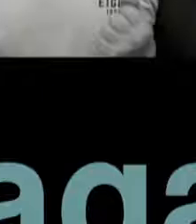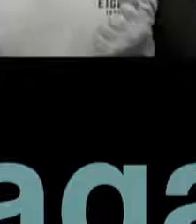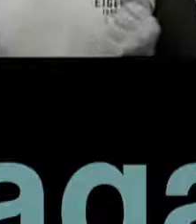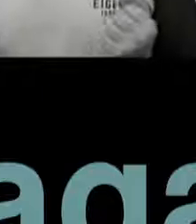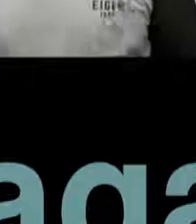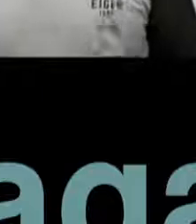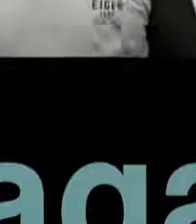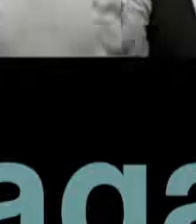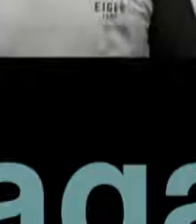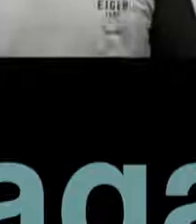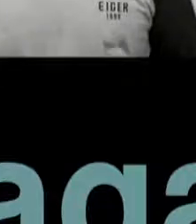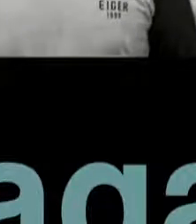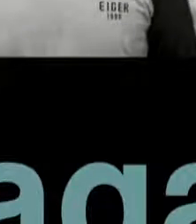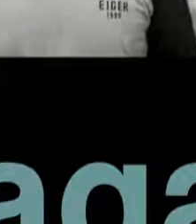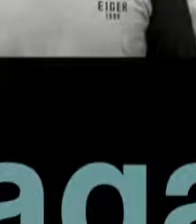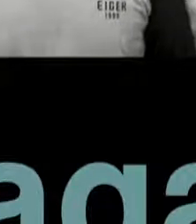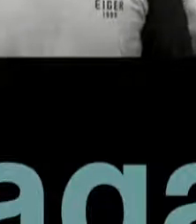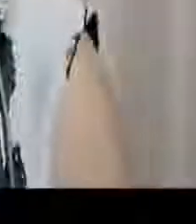kita